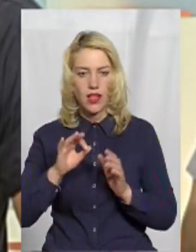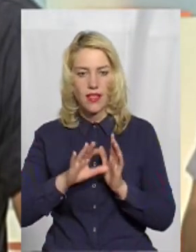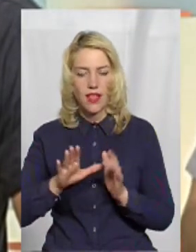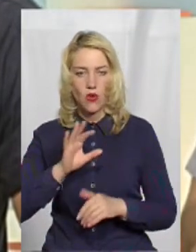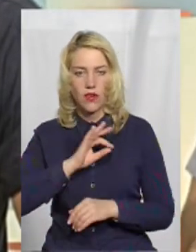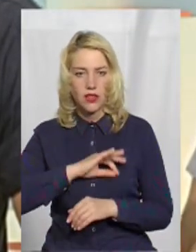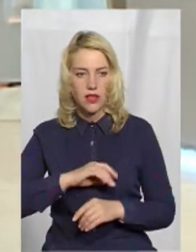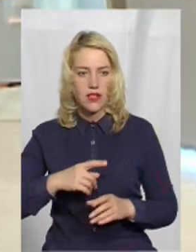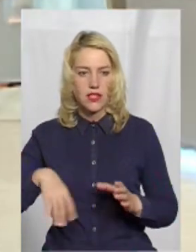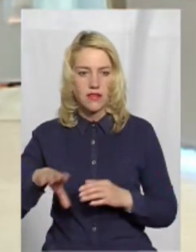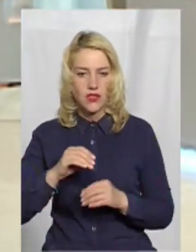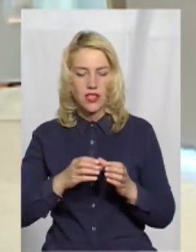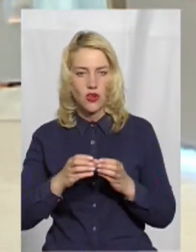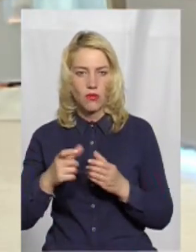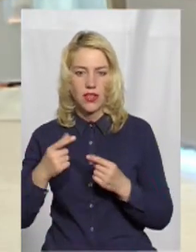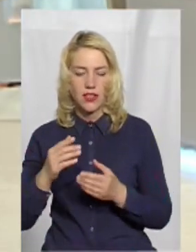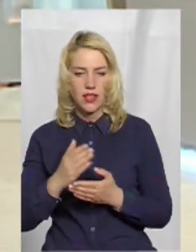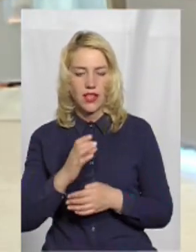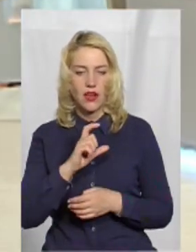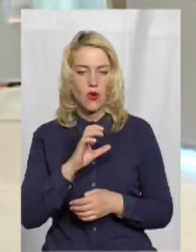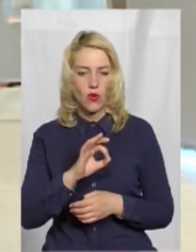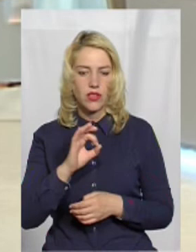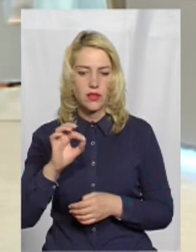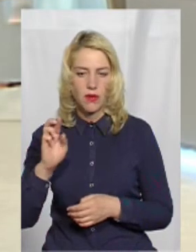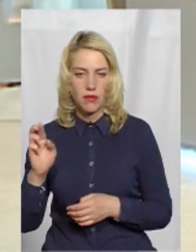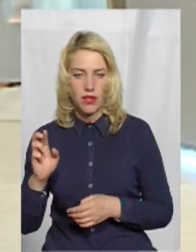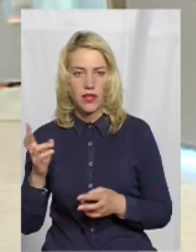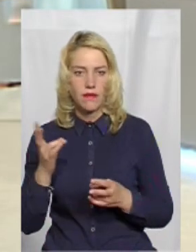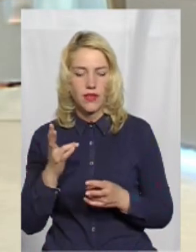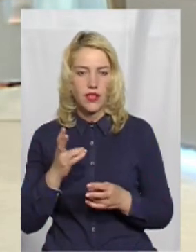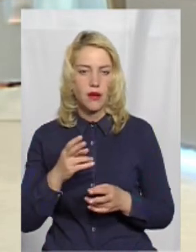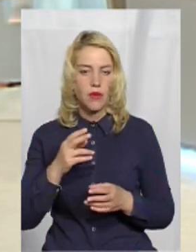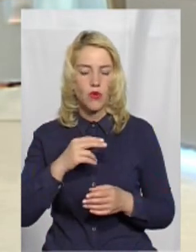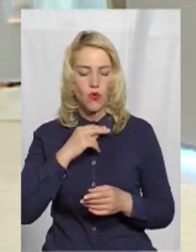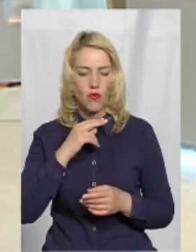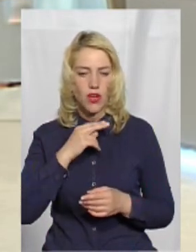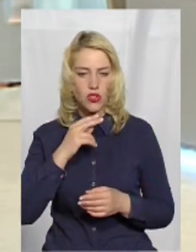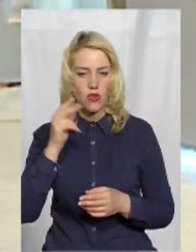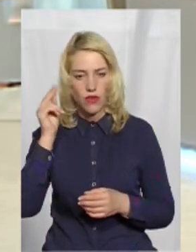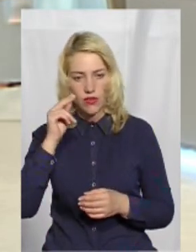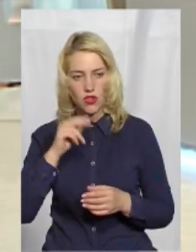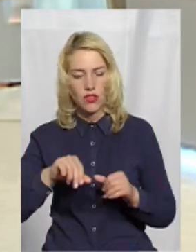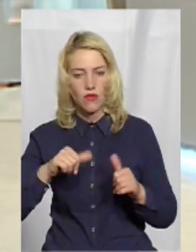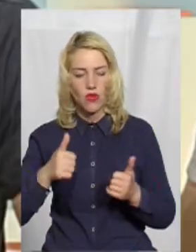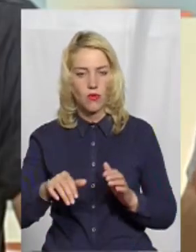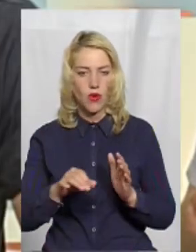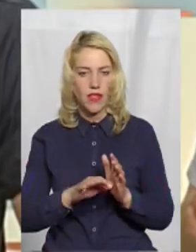Всіх громадах, де є ОСББ, їм варто дуже уважно вивчити умови фонду енергоефективності.